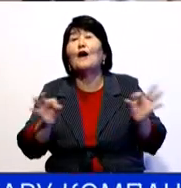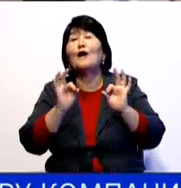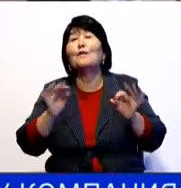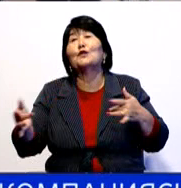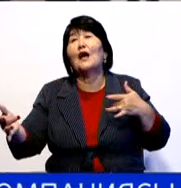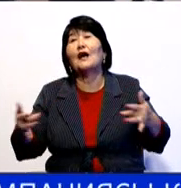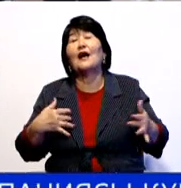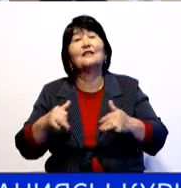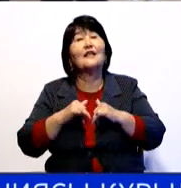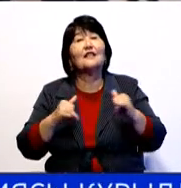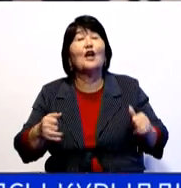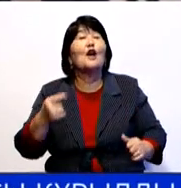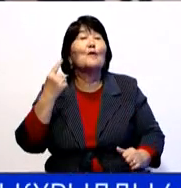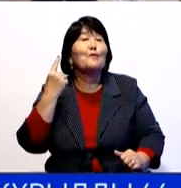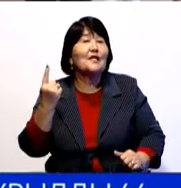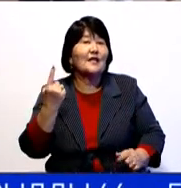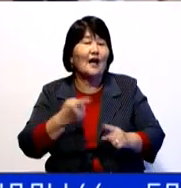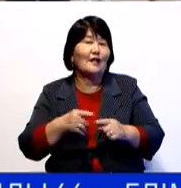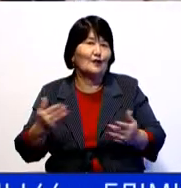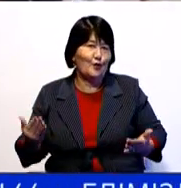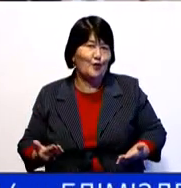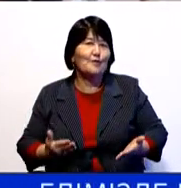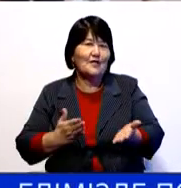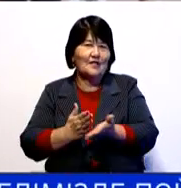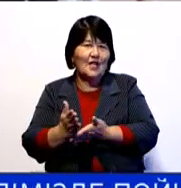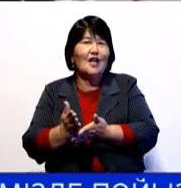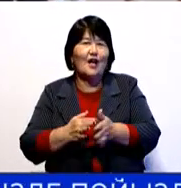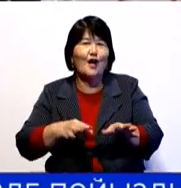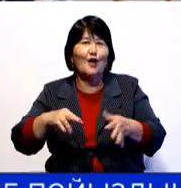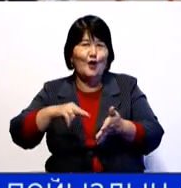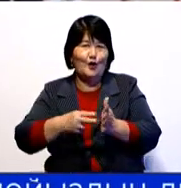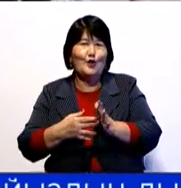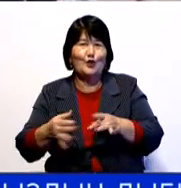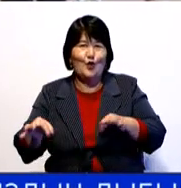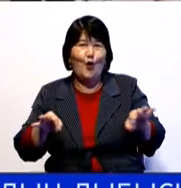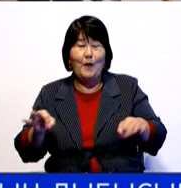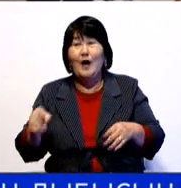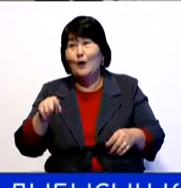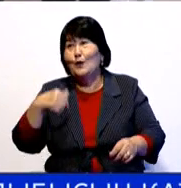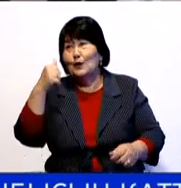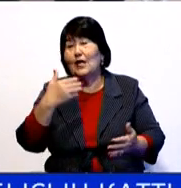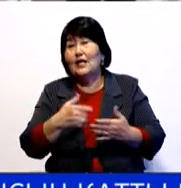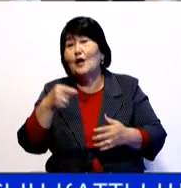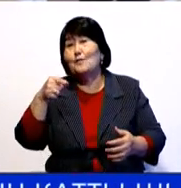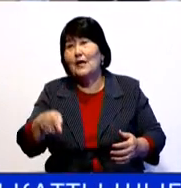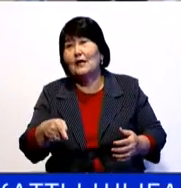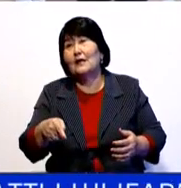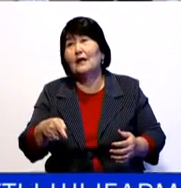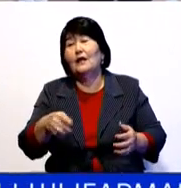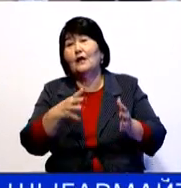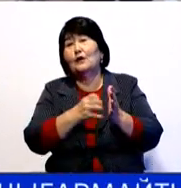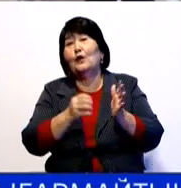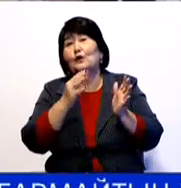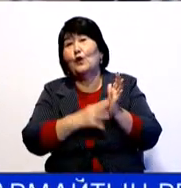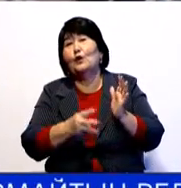контентті дамытқан бірегей әрі өміршең жоба. Сонау 30 жыл бұрын, яғни